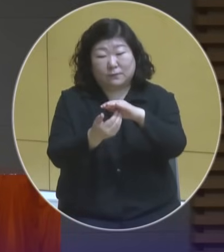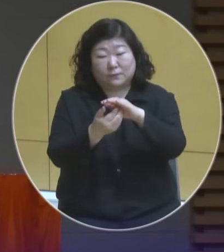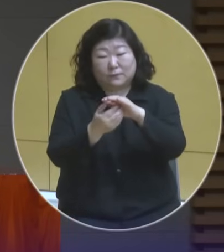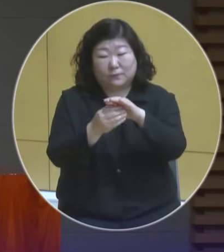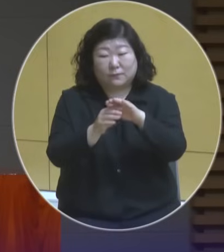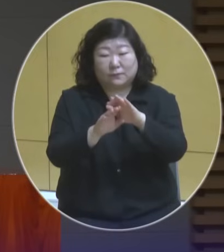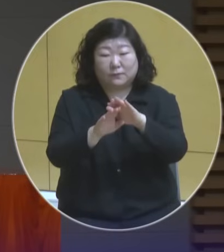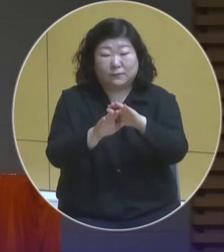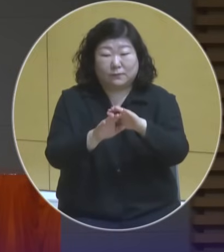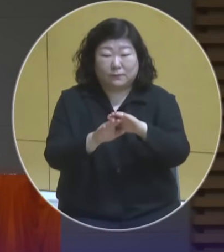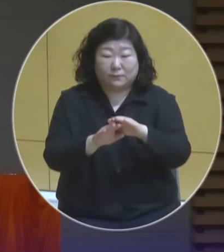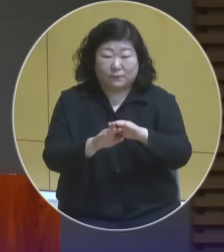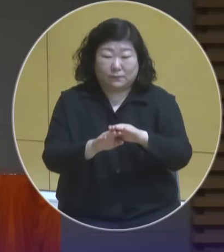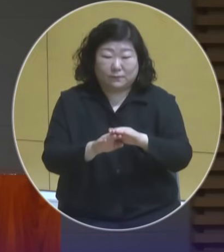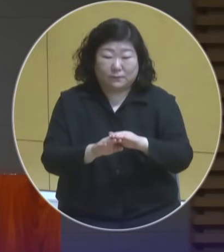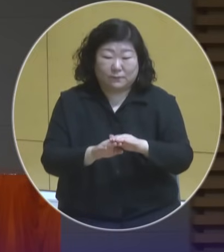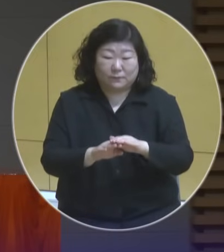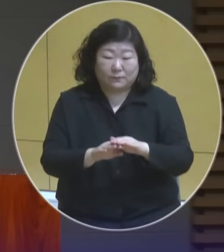이루어